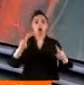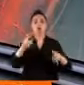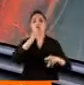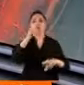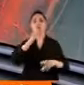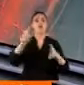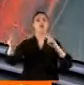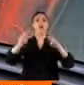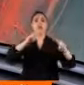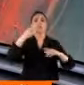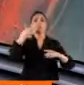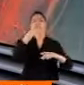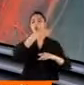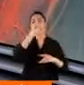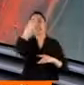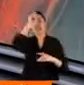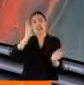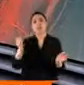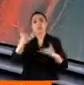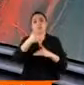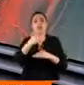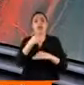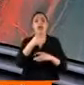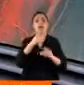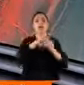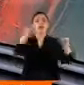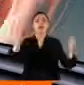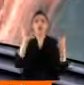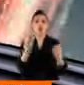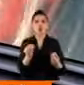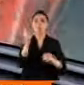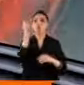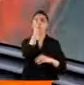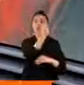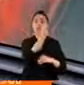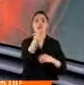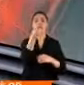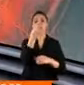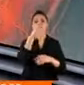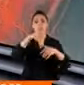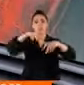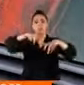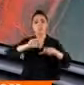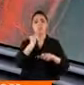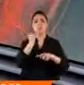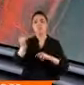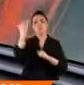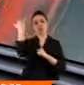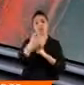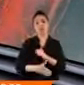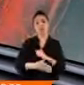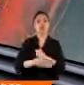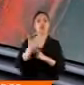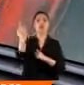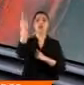restoranlar Ramazan'da sadece paket servis hizmeti verecek. Yani bir ay mekanda masalı müşteri alamayacaklar.